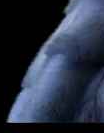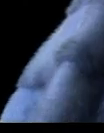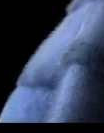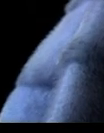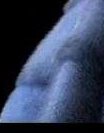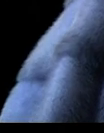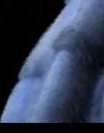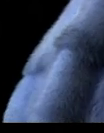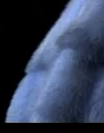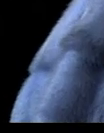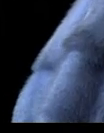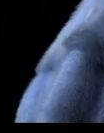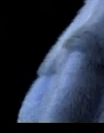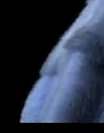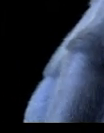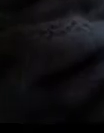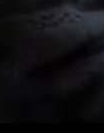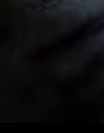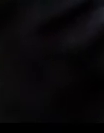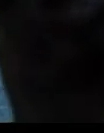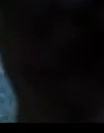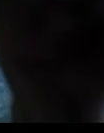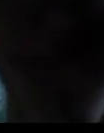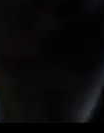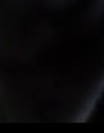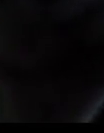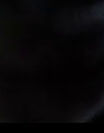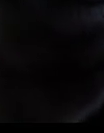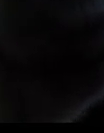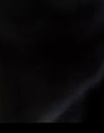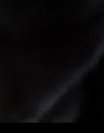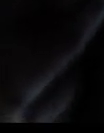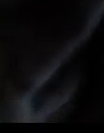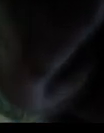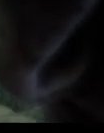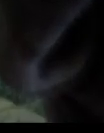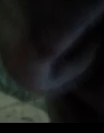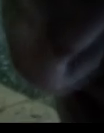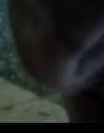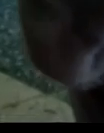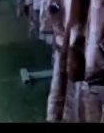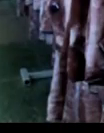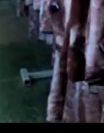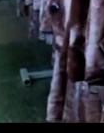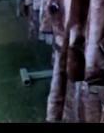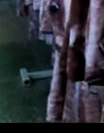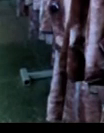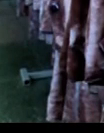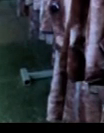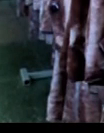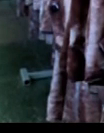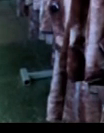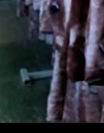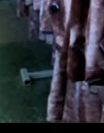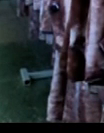Качественный пошив, практичность меха и стильный фасон порадуют любую покупательницу. Множество изделий, самые разные оттенки, от светло-голубого до